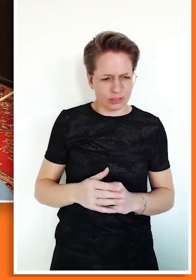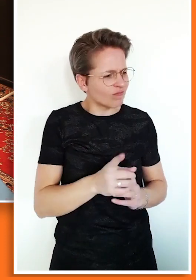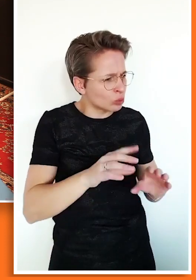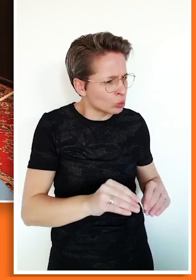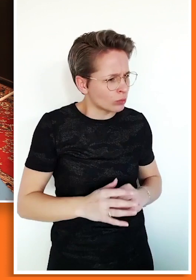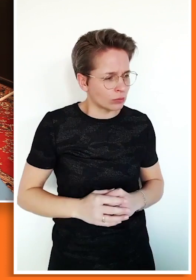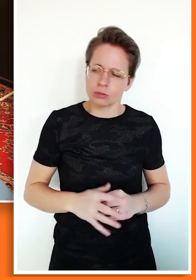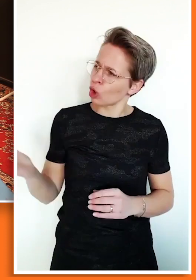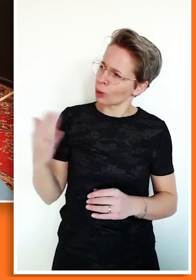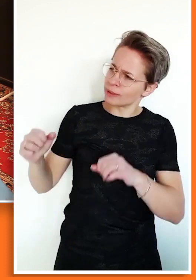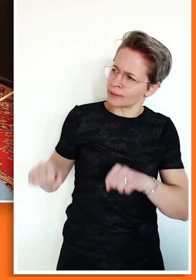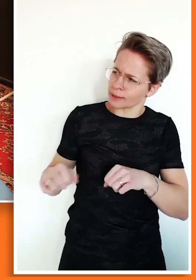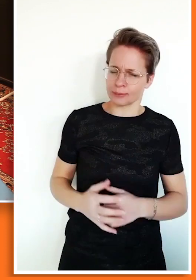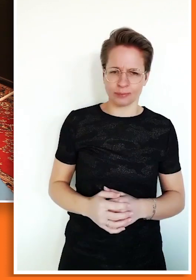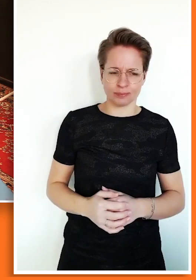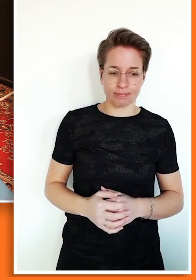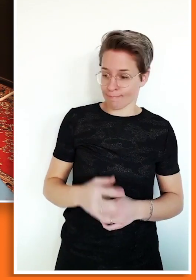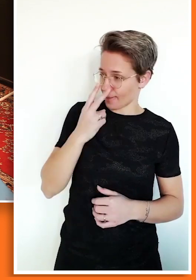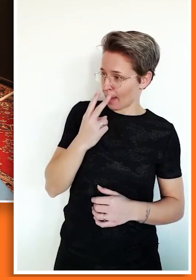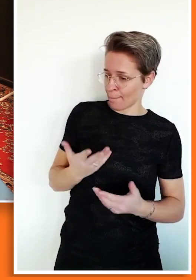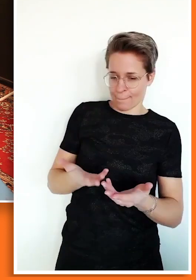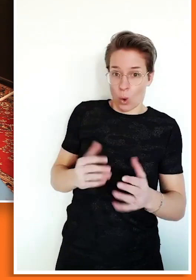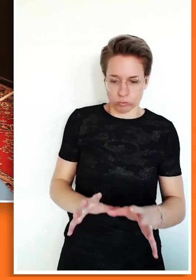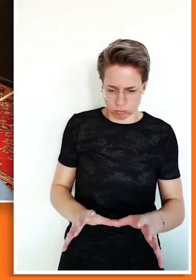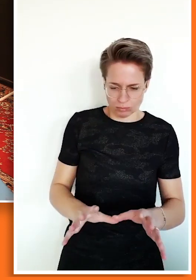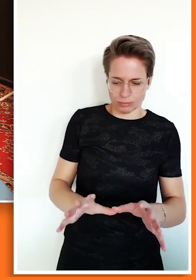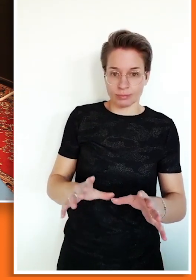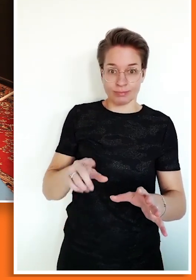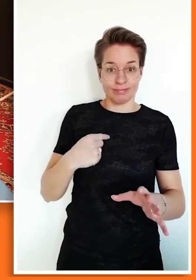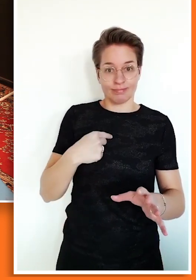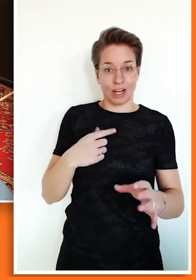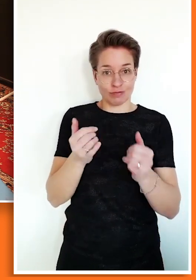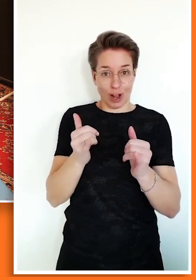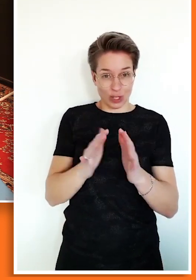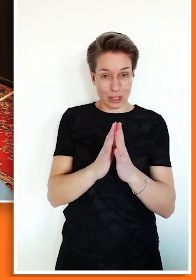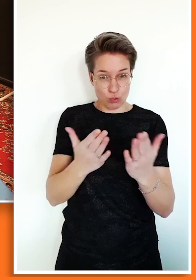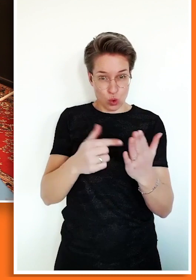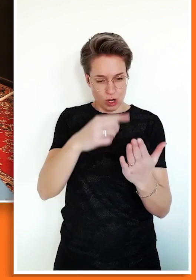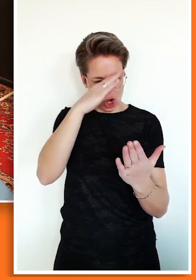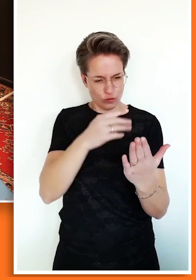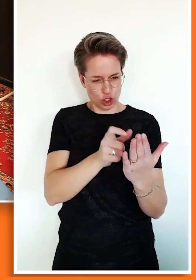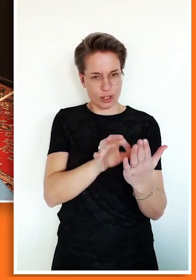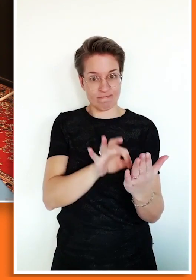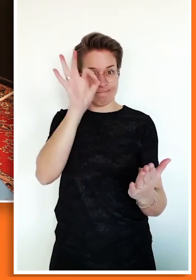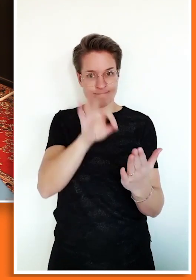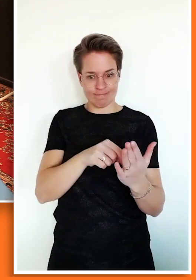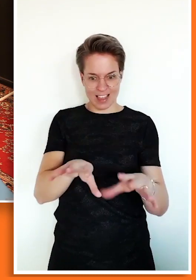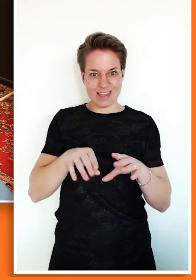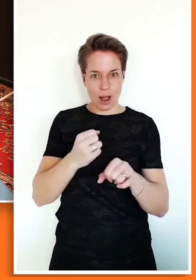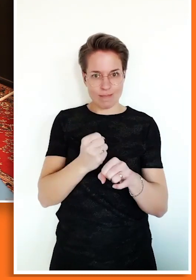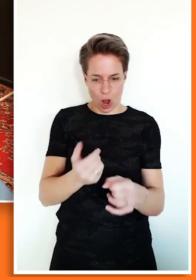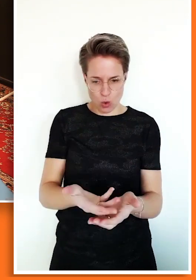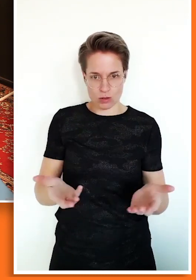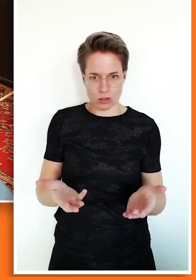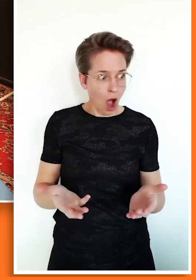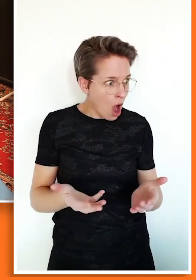zitten. Ja. Kijk, ja. Ik heb mijn favoriete scène en mijn favoriete boek nagebouwd. Ah, te